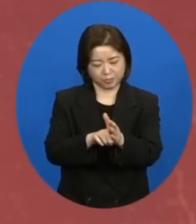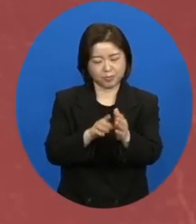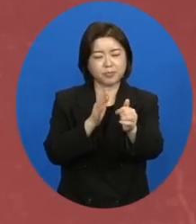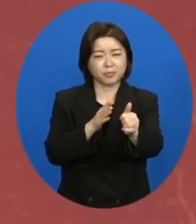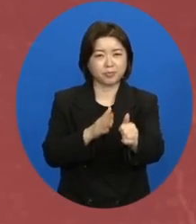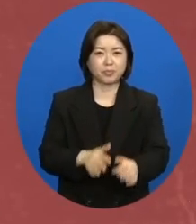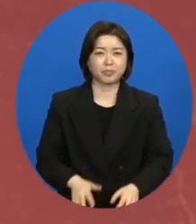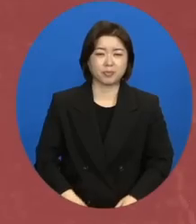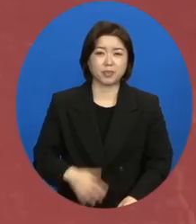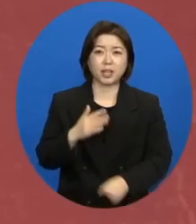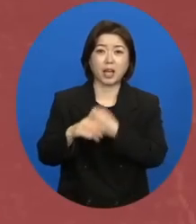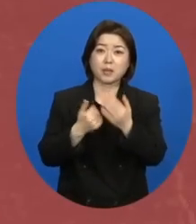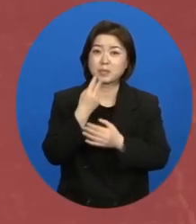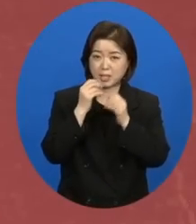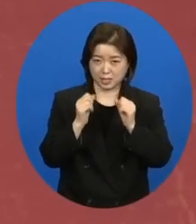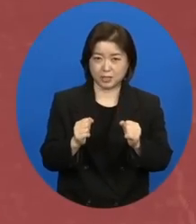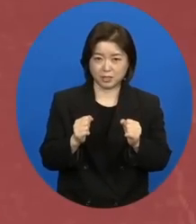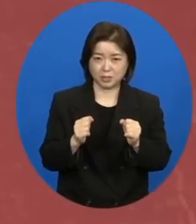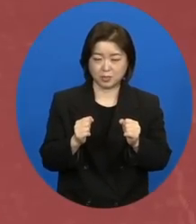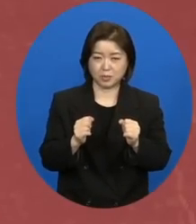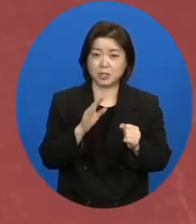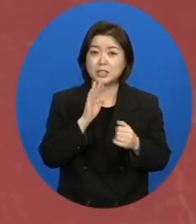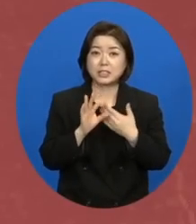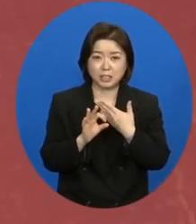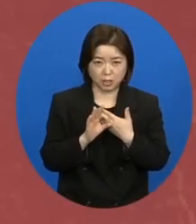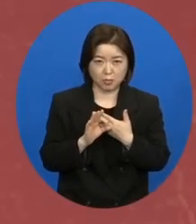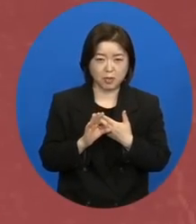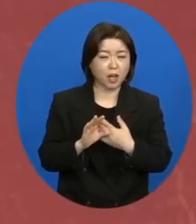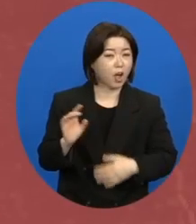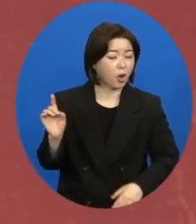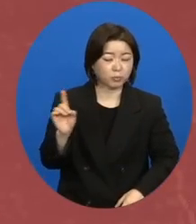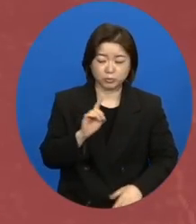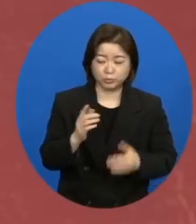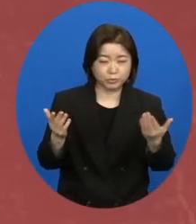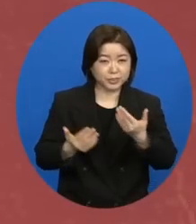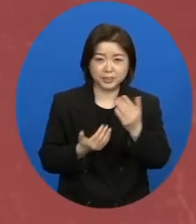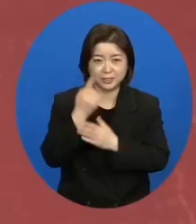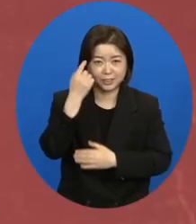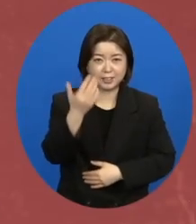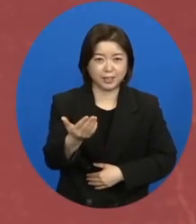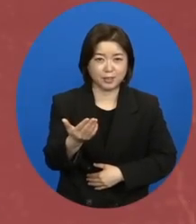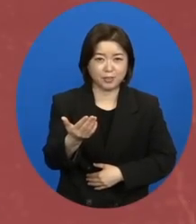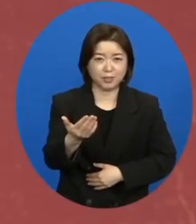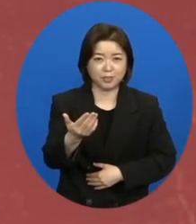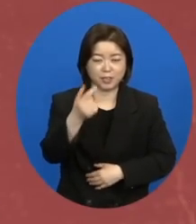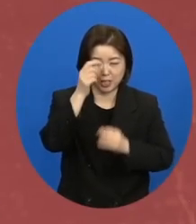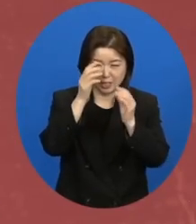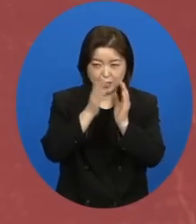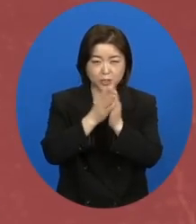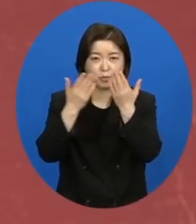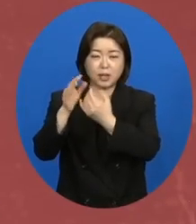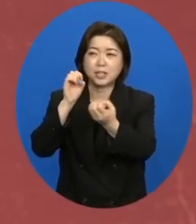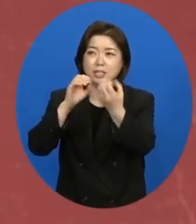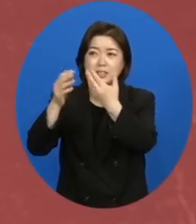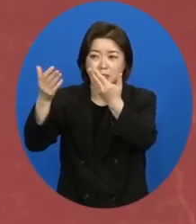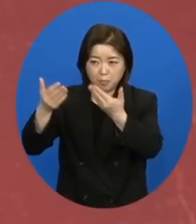하나님 살아계세요. 그러면 어떤 일이 벌어지냐면 기도하다가 응답이